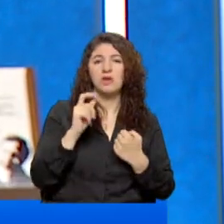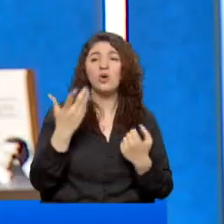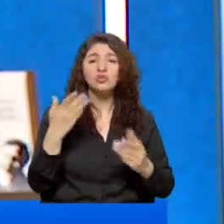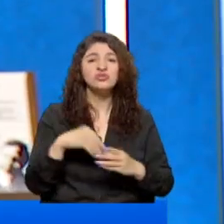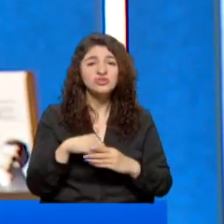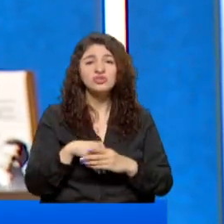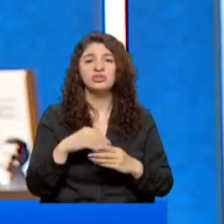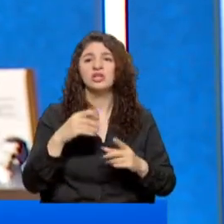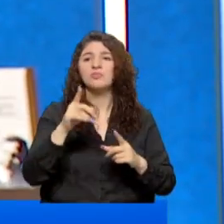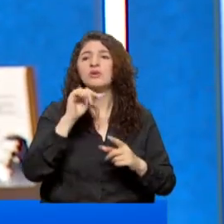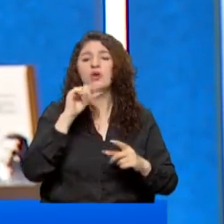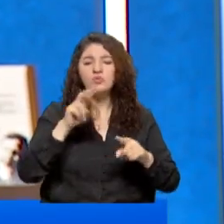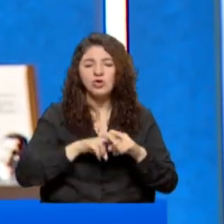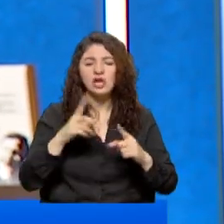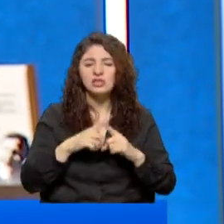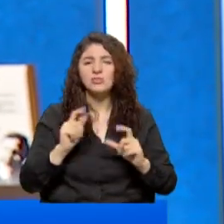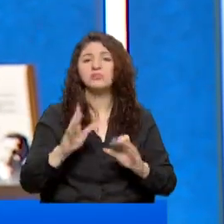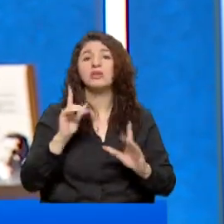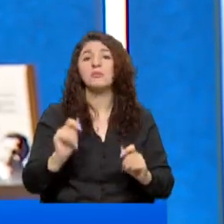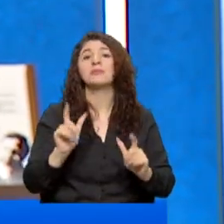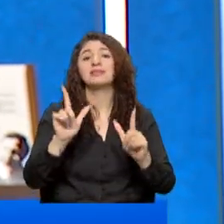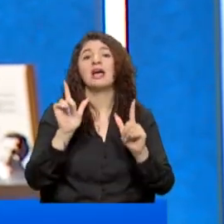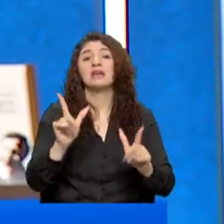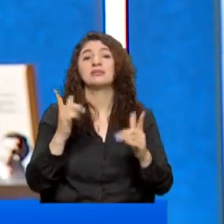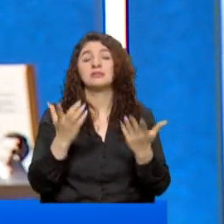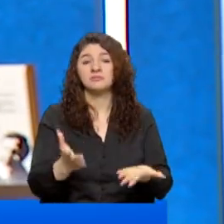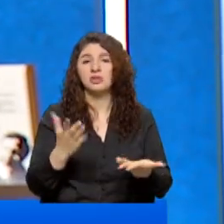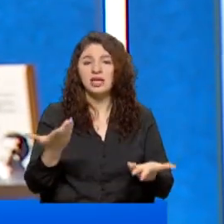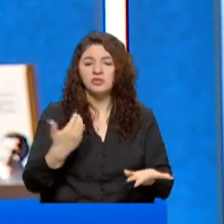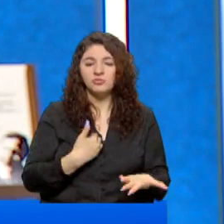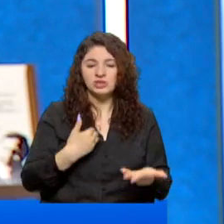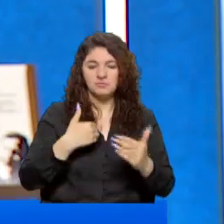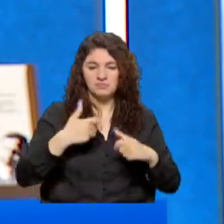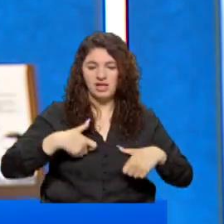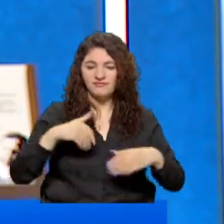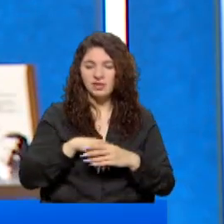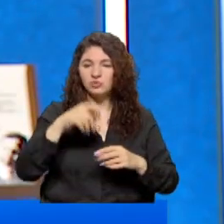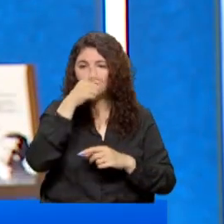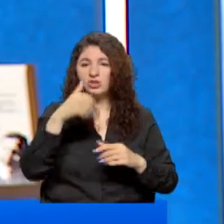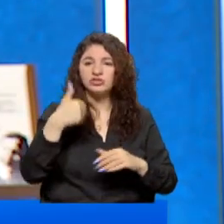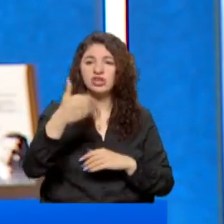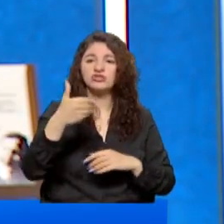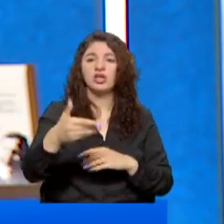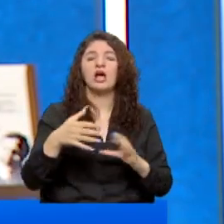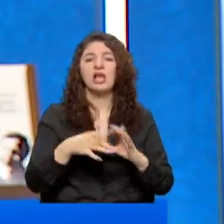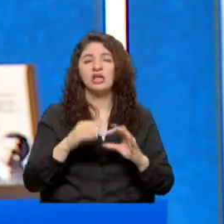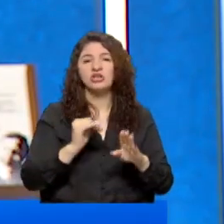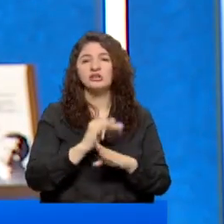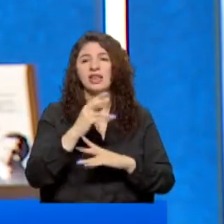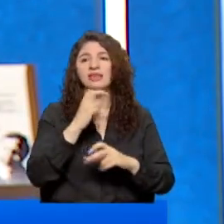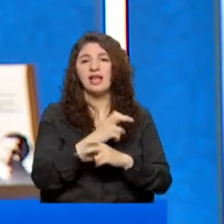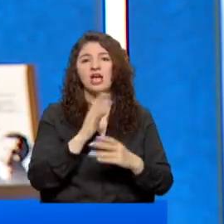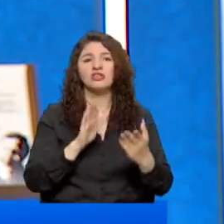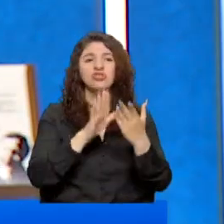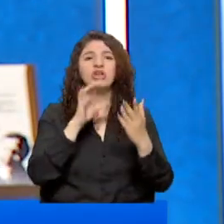için hiçbirimizi koltuklarınızın hesabını yapmayacağız ve yapmamalıyız Yani bizim milletvekilimizin ülkenin geleceği ile ilgili yaşanan